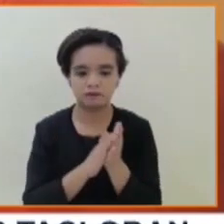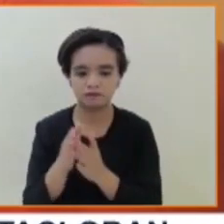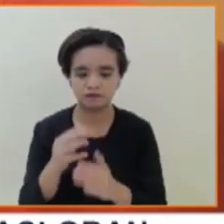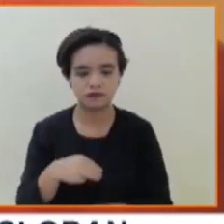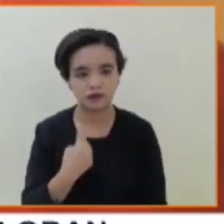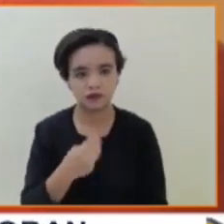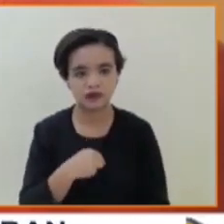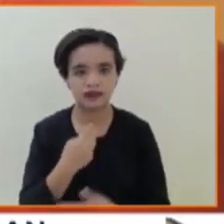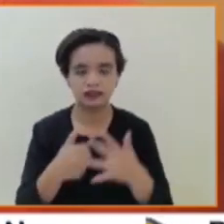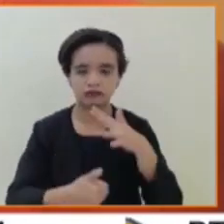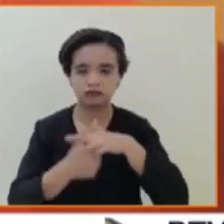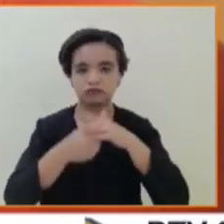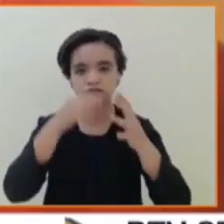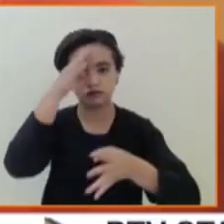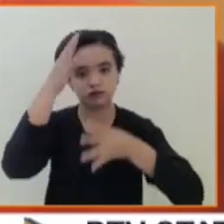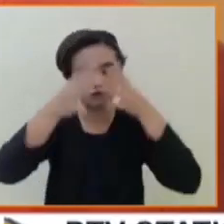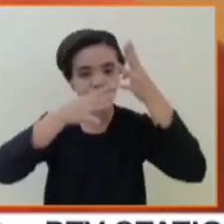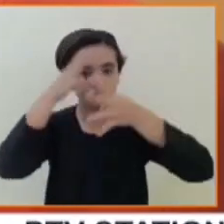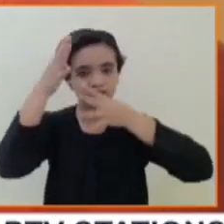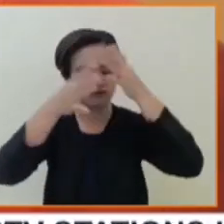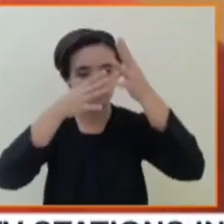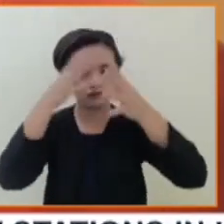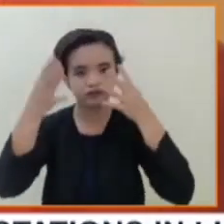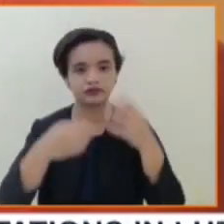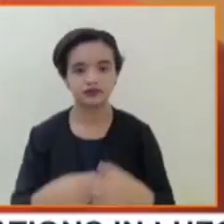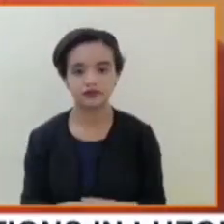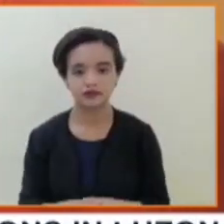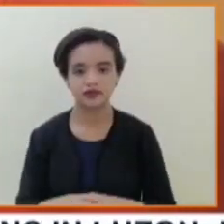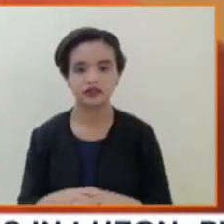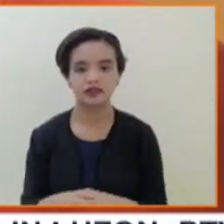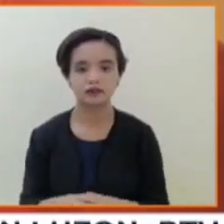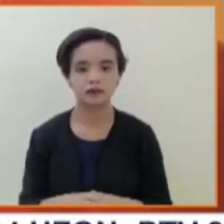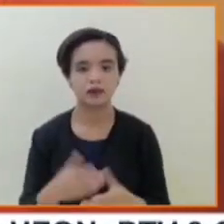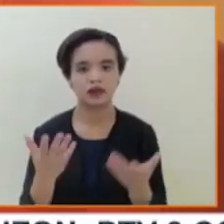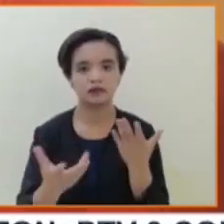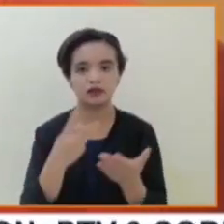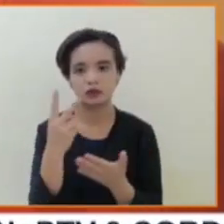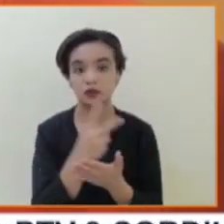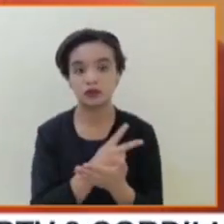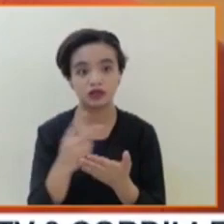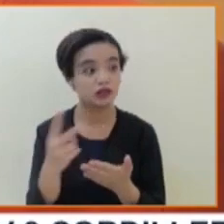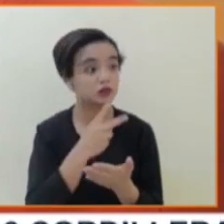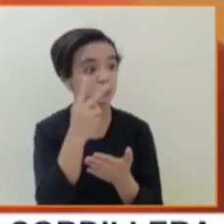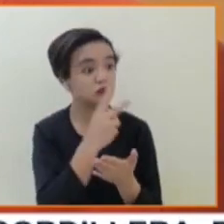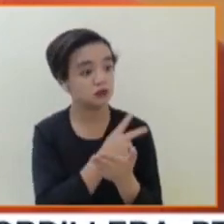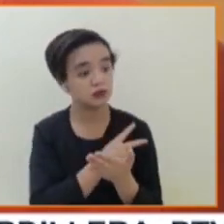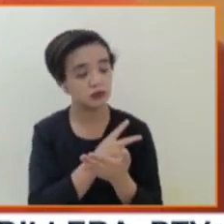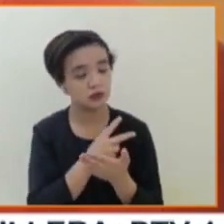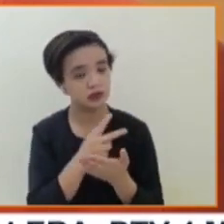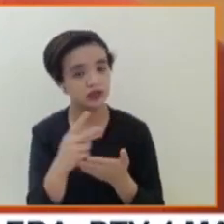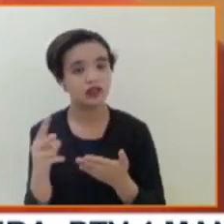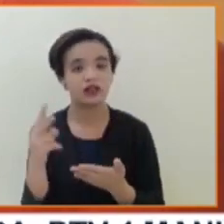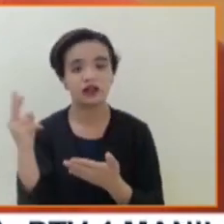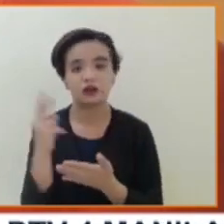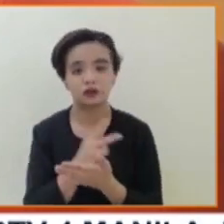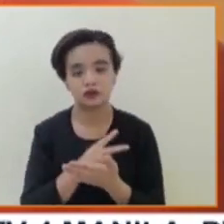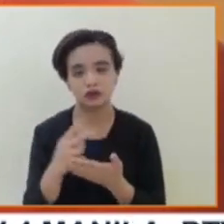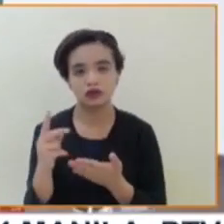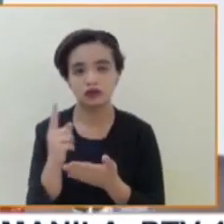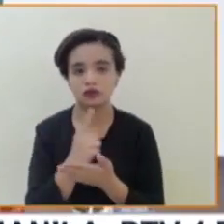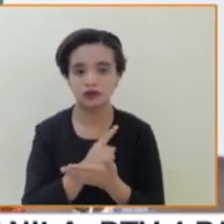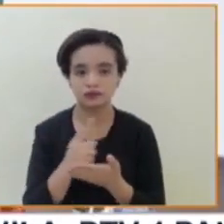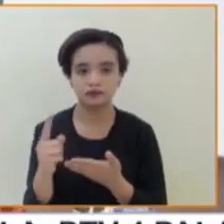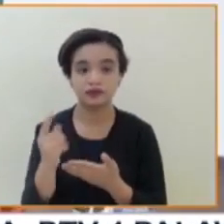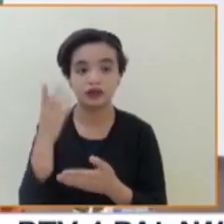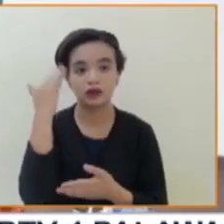creative juices mo. Parang so, inspiration. Usually, mga ganito, mga 2 weeks. 2 weeks? Mga 2 weeks, meron mga isang linggo. Isang kasi mahirap